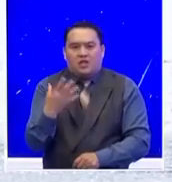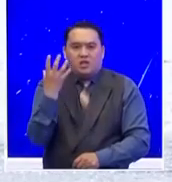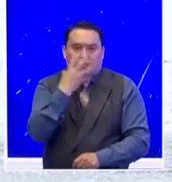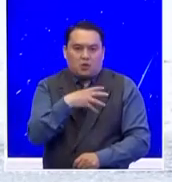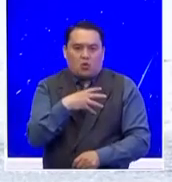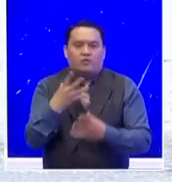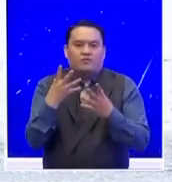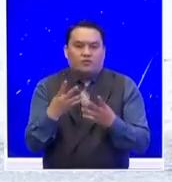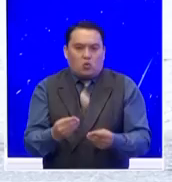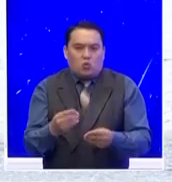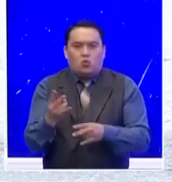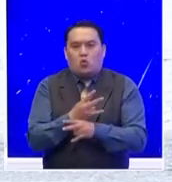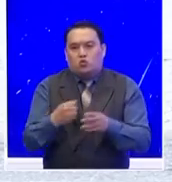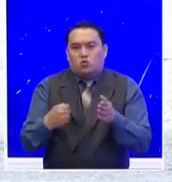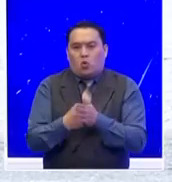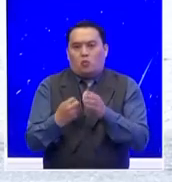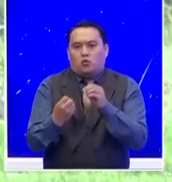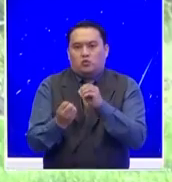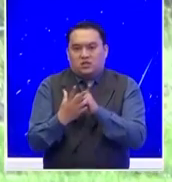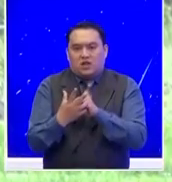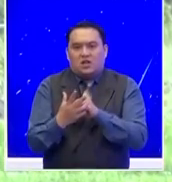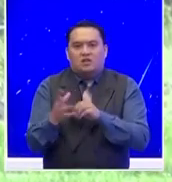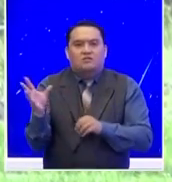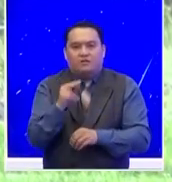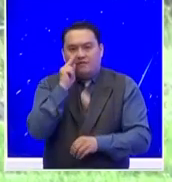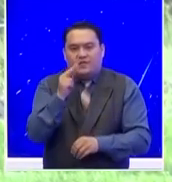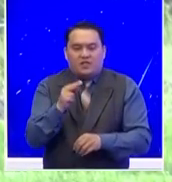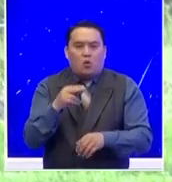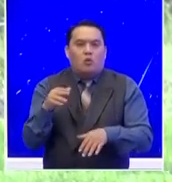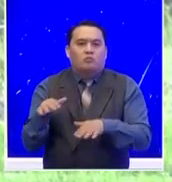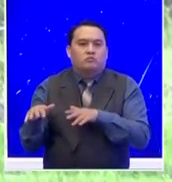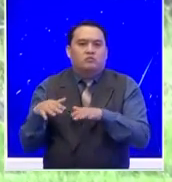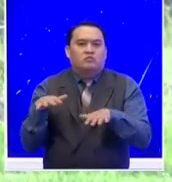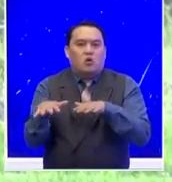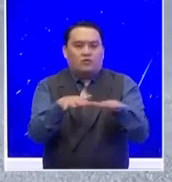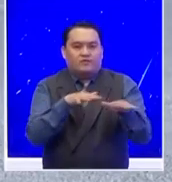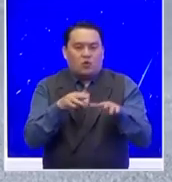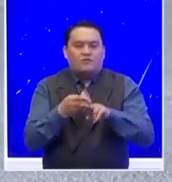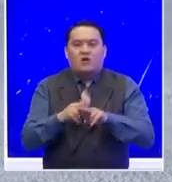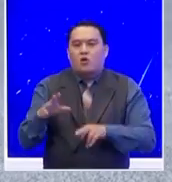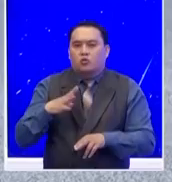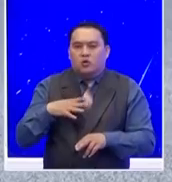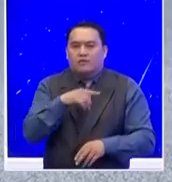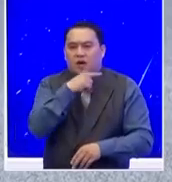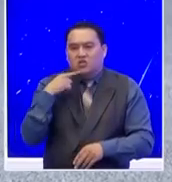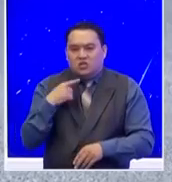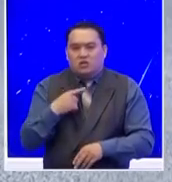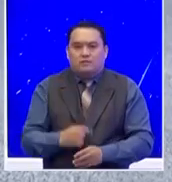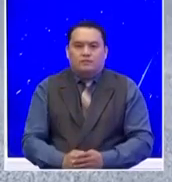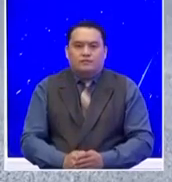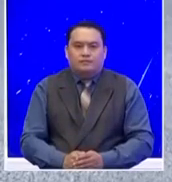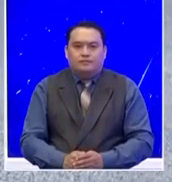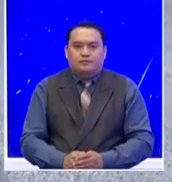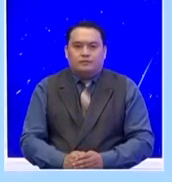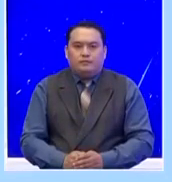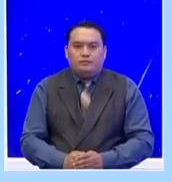в дневное время, ночью до плюс 13. Всему виной циклон, который придет с российской территории и принесет с собой атмосферные